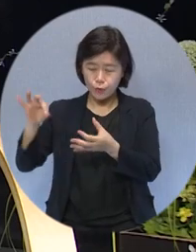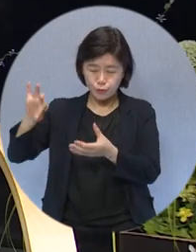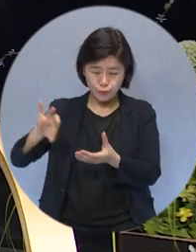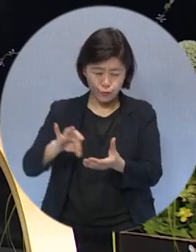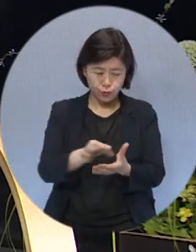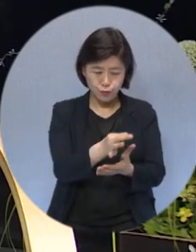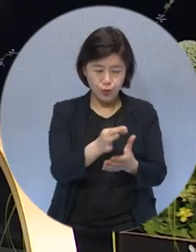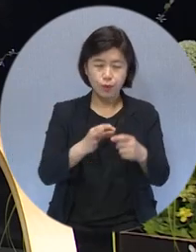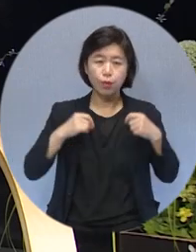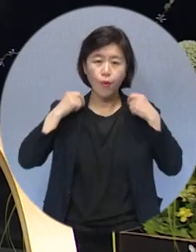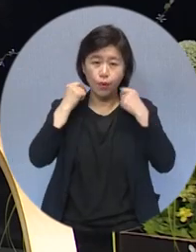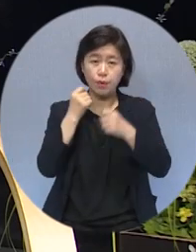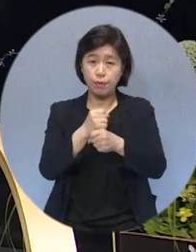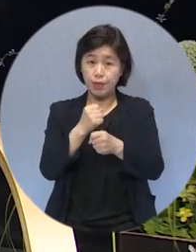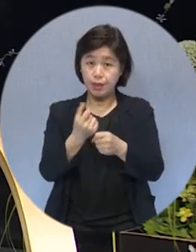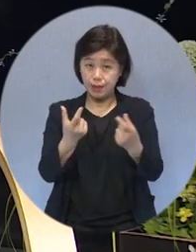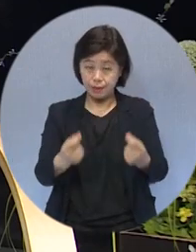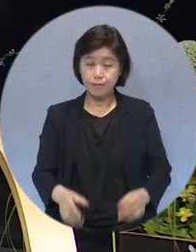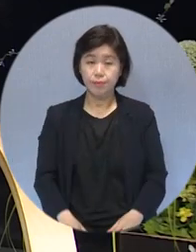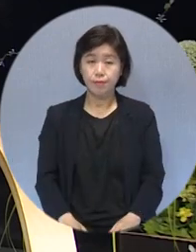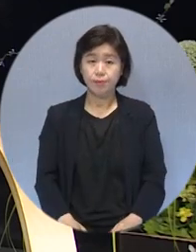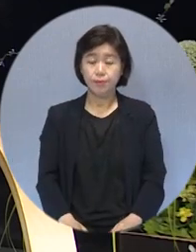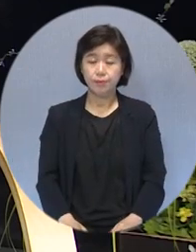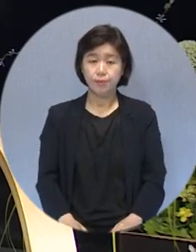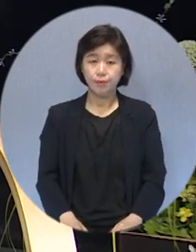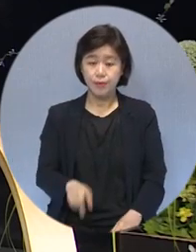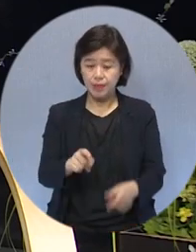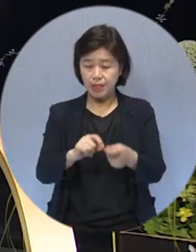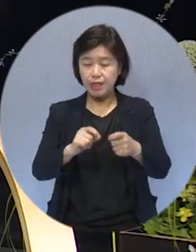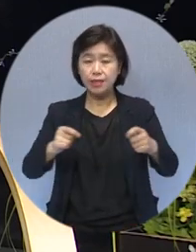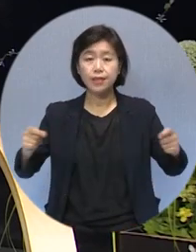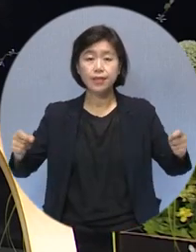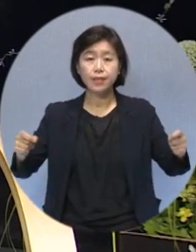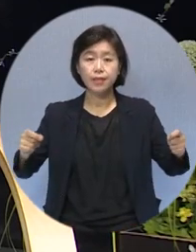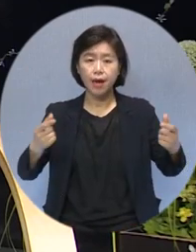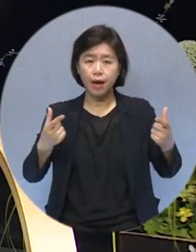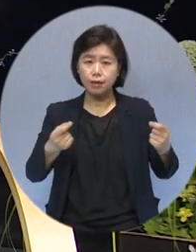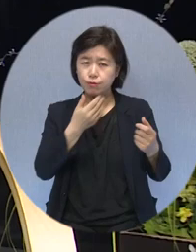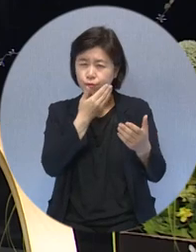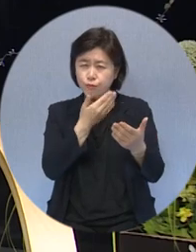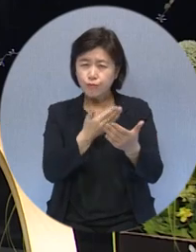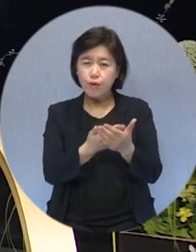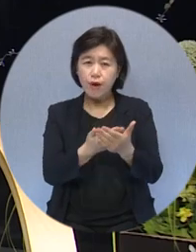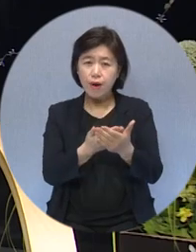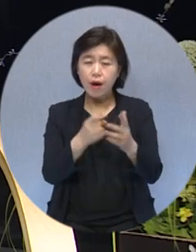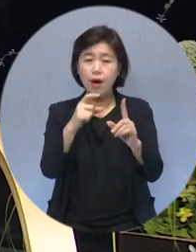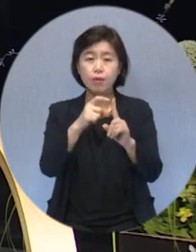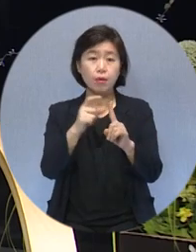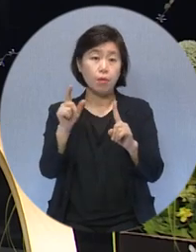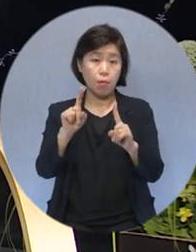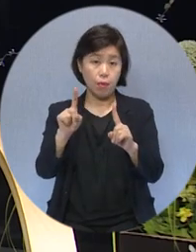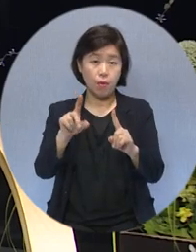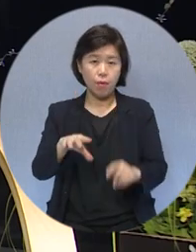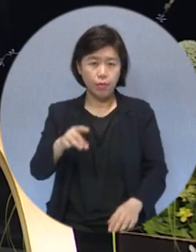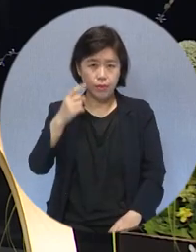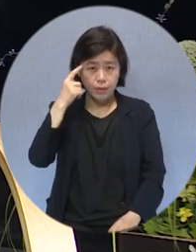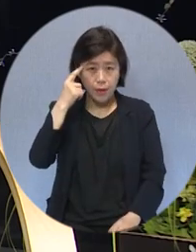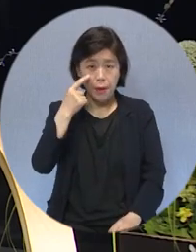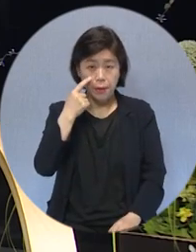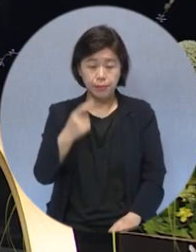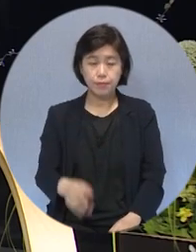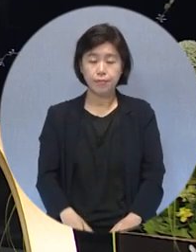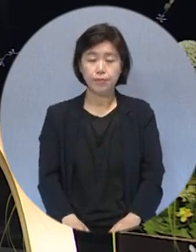작품에서 그 끈 역할을 하는 시어가 무엇인지 먼저 생각해 보는